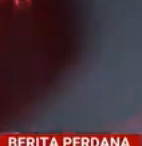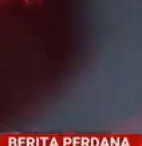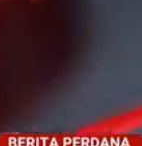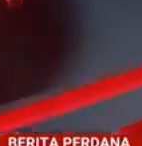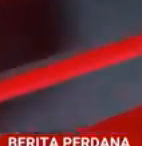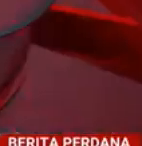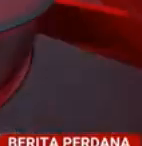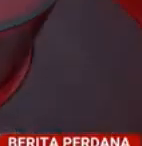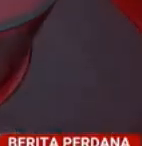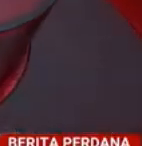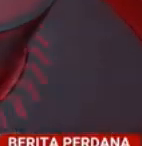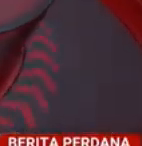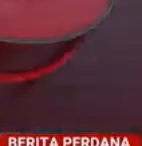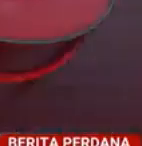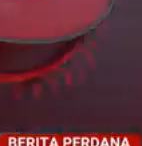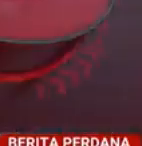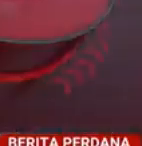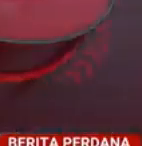Hai akibatnya